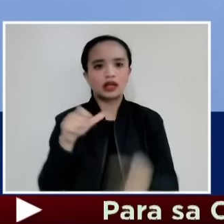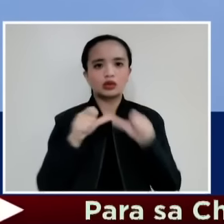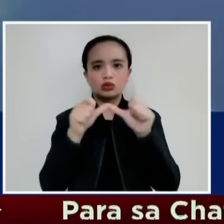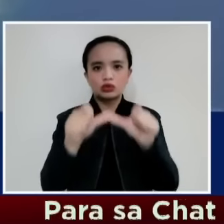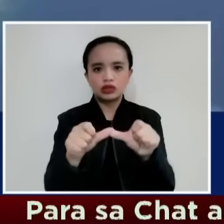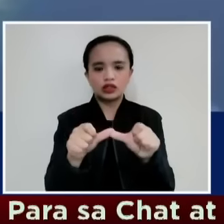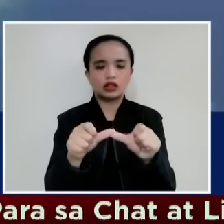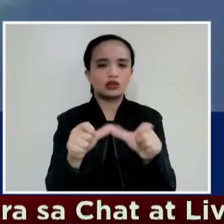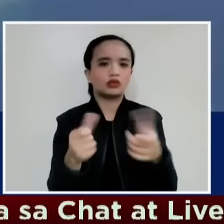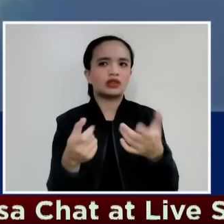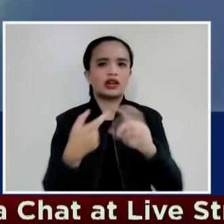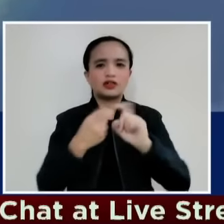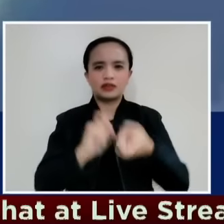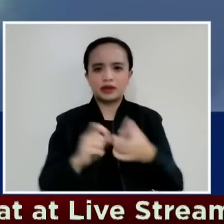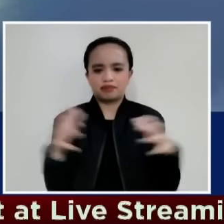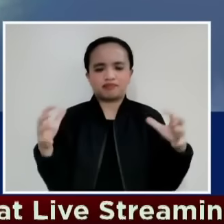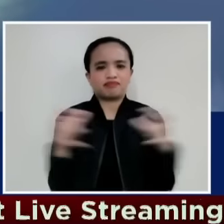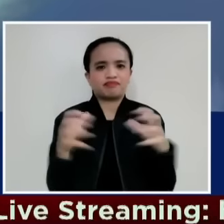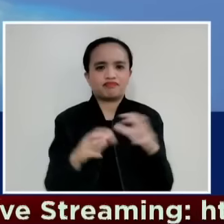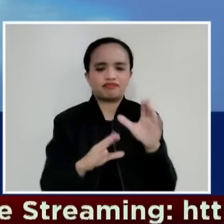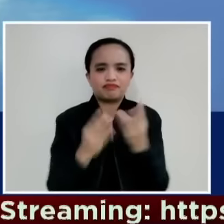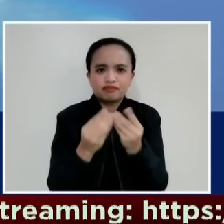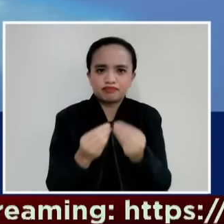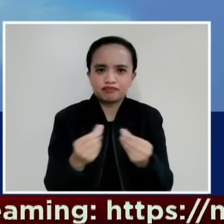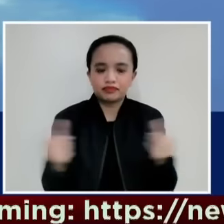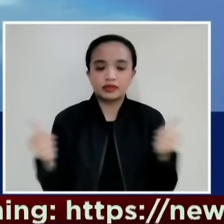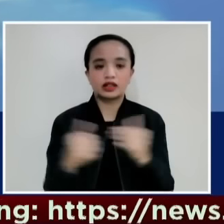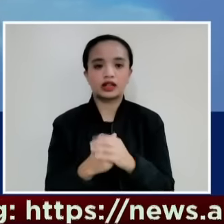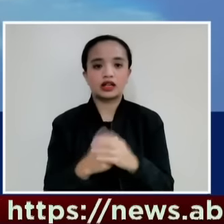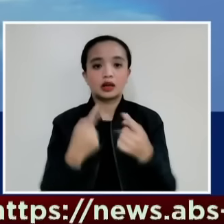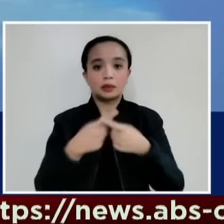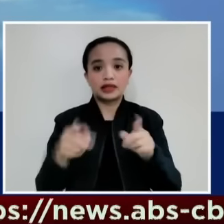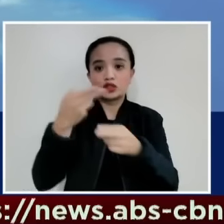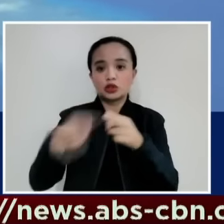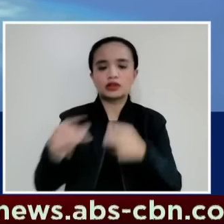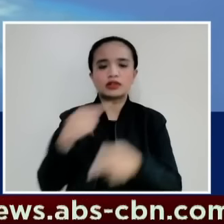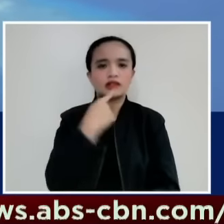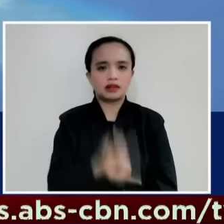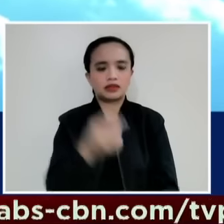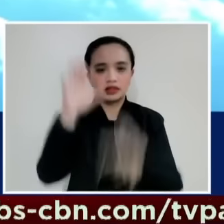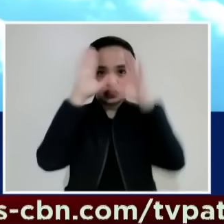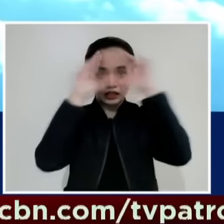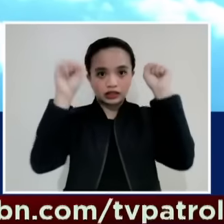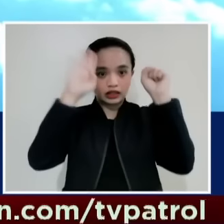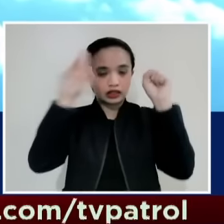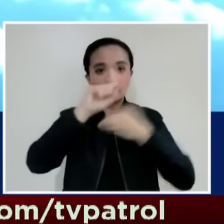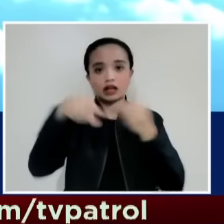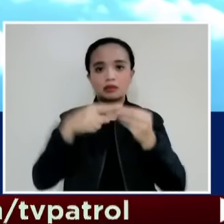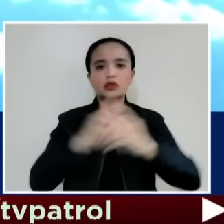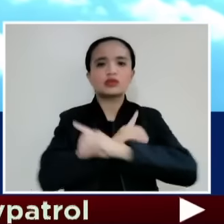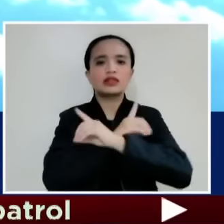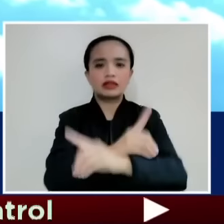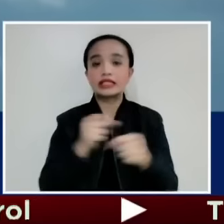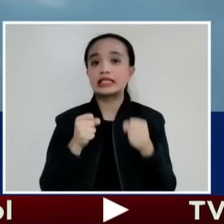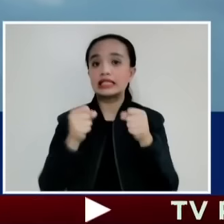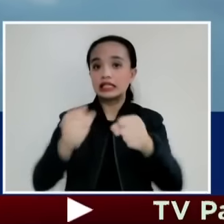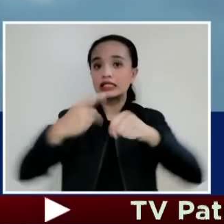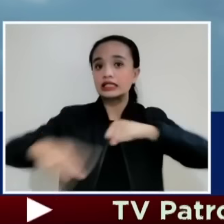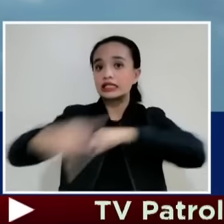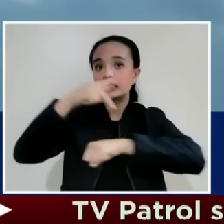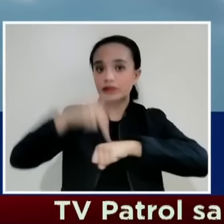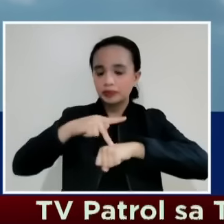sa naganap na labanan noon. Samantala, pahapyaw lang na nabanggit ng Pangulo ang patungkol sa defense strategy ng Pilipinas at